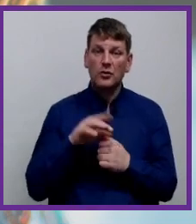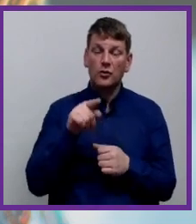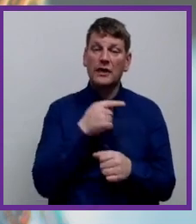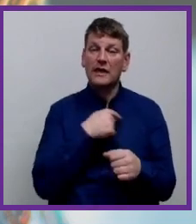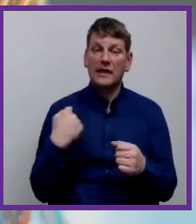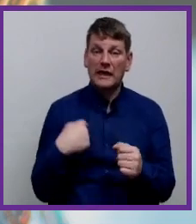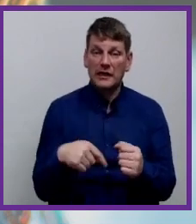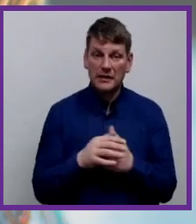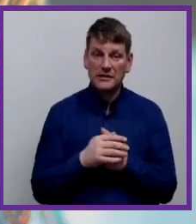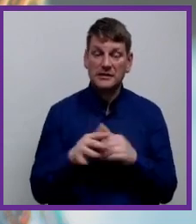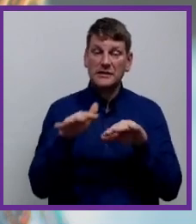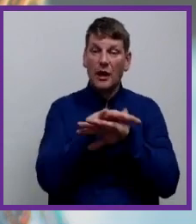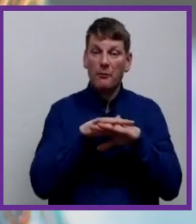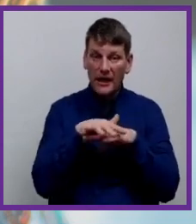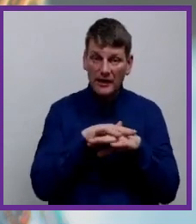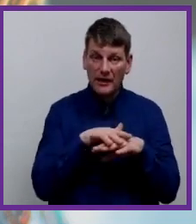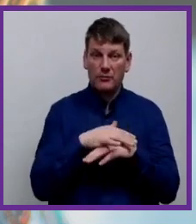Ķīnas sabiedrība